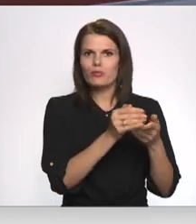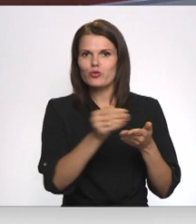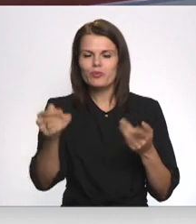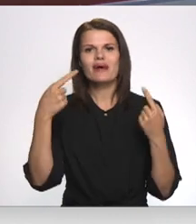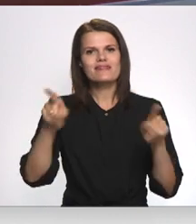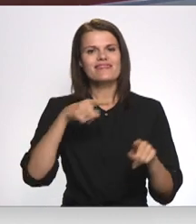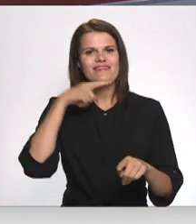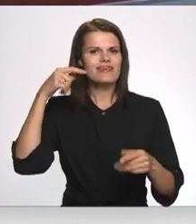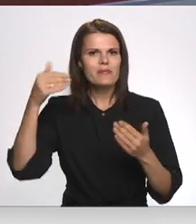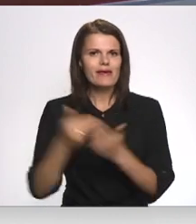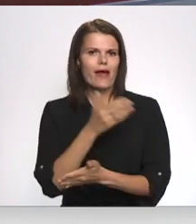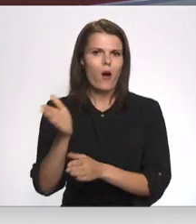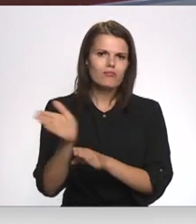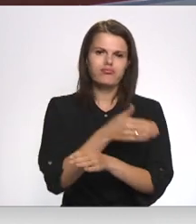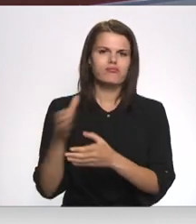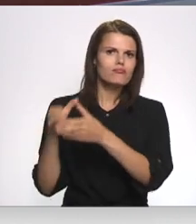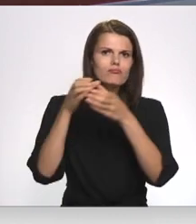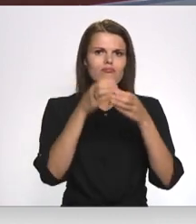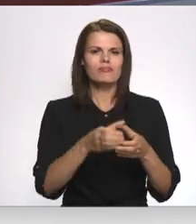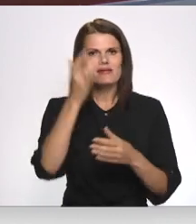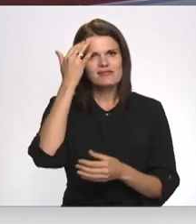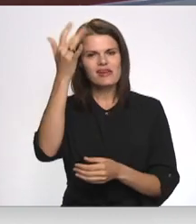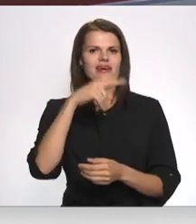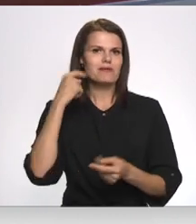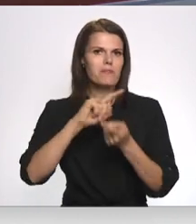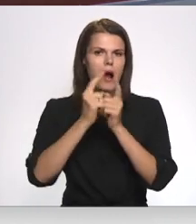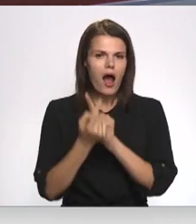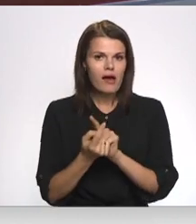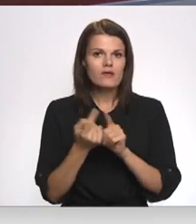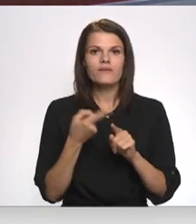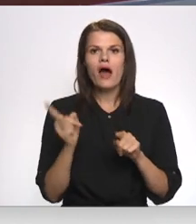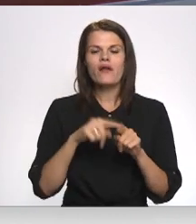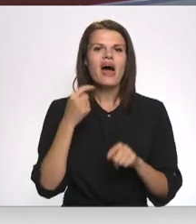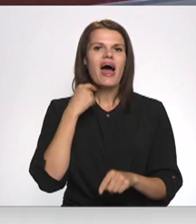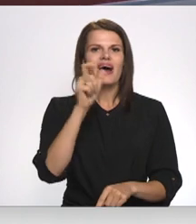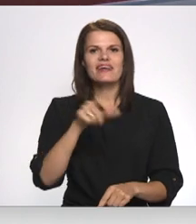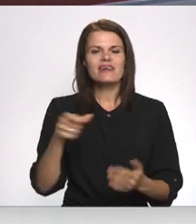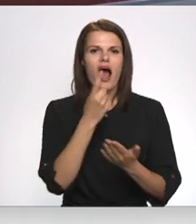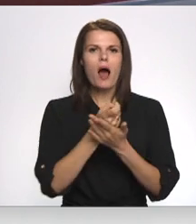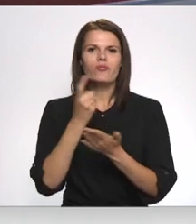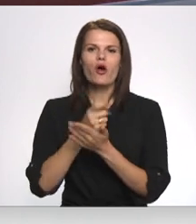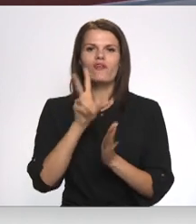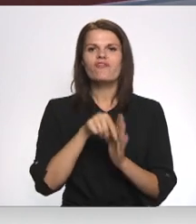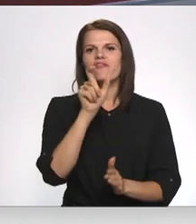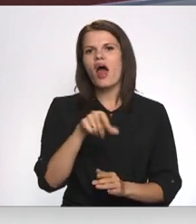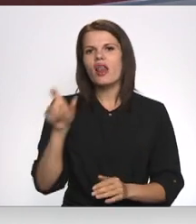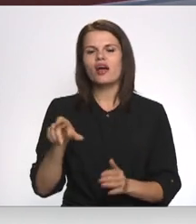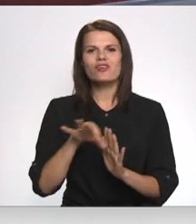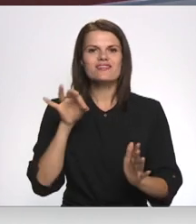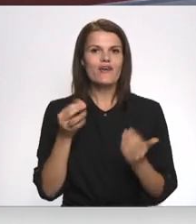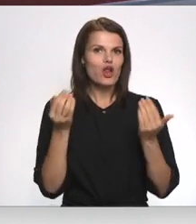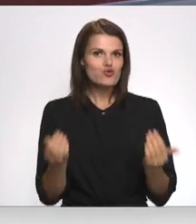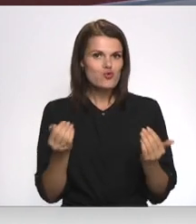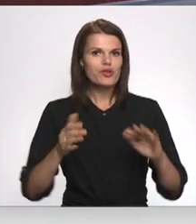par jauniem politiskiem spēkiem un cerībām uz pārmaiņām. Tādas ir Rīgā aptaujāto vēlētāju izvēles šodien. Bet